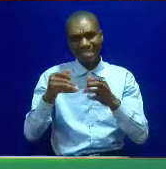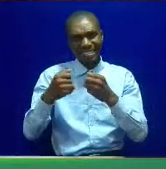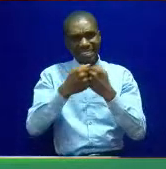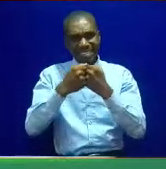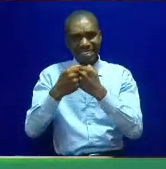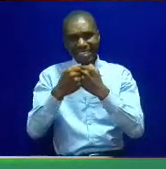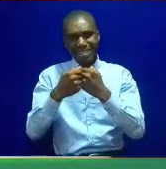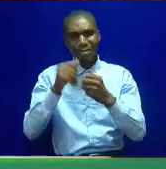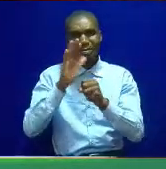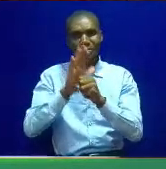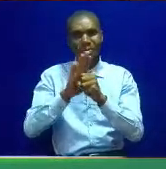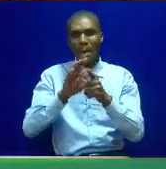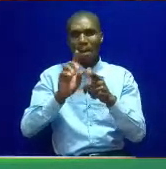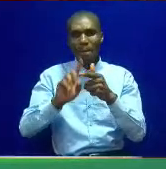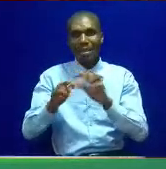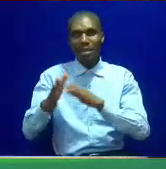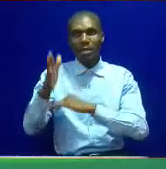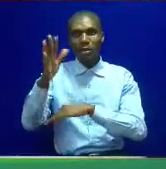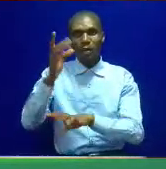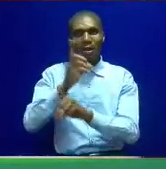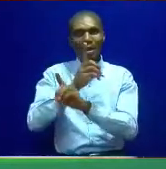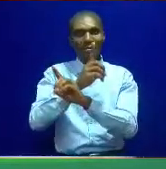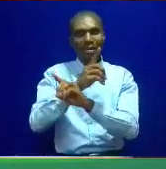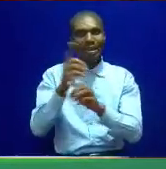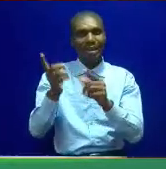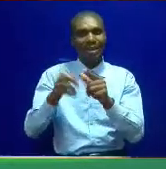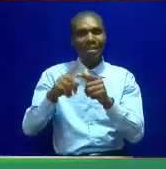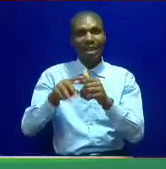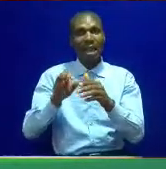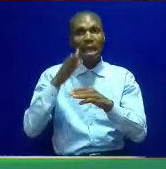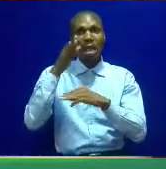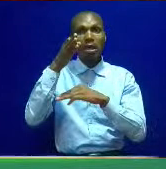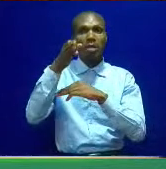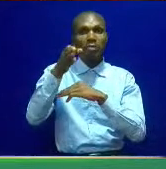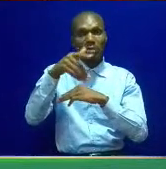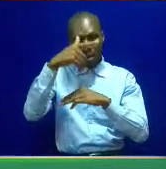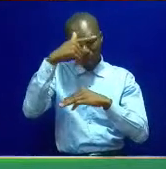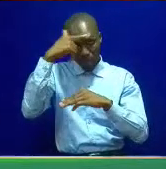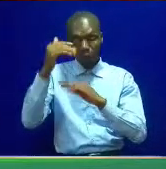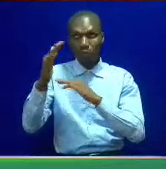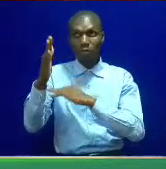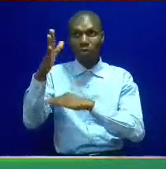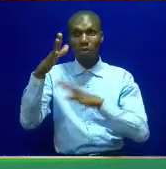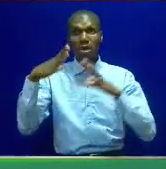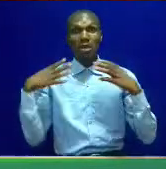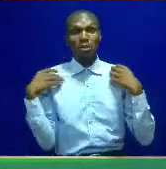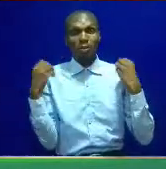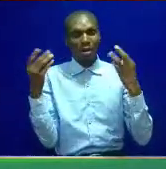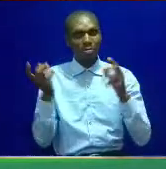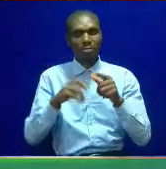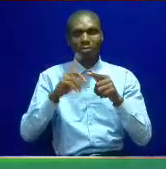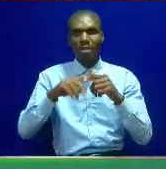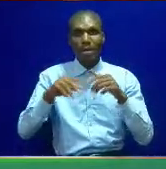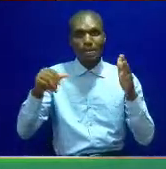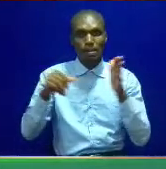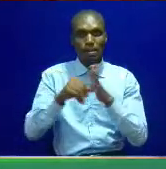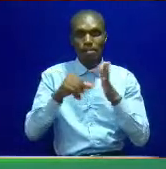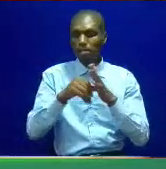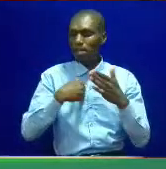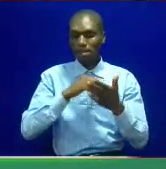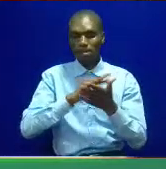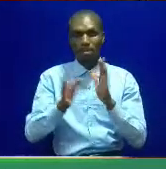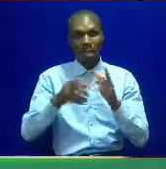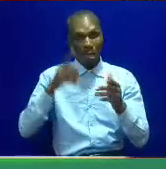matemu amange lakini nyasaye na torwanerera lakini ndocho ko chimoto asenge nje nyasaye nyasaye ndoriko chiko chandeka ndobwata